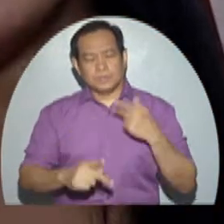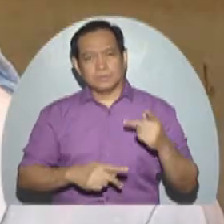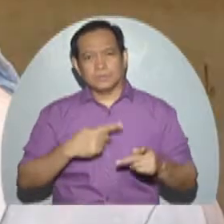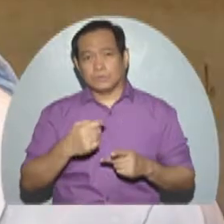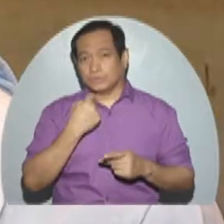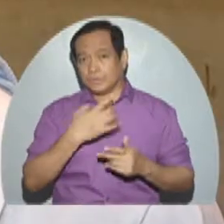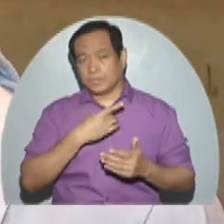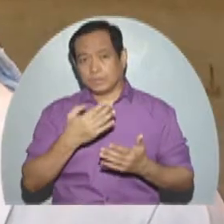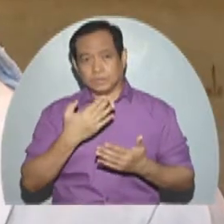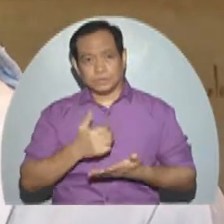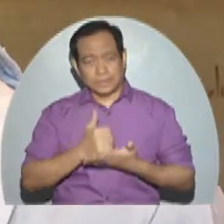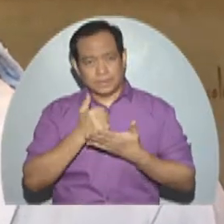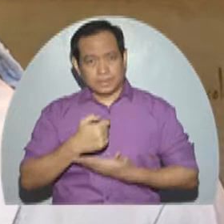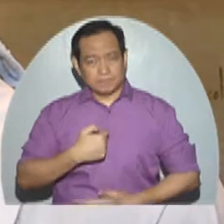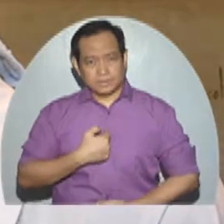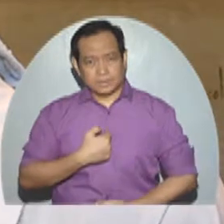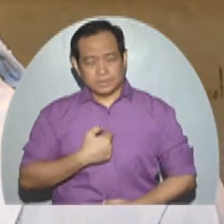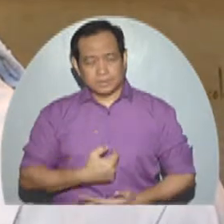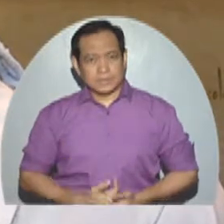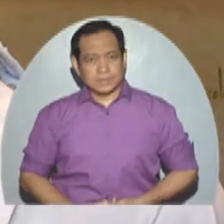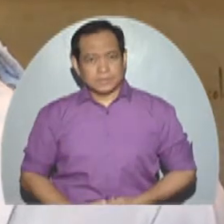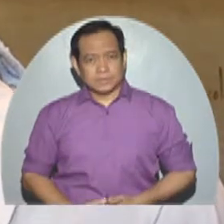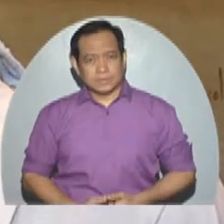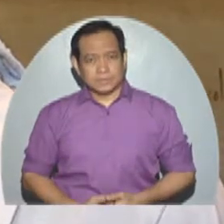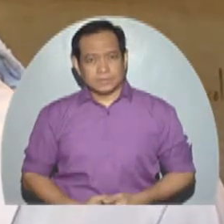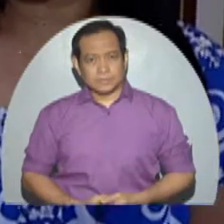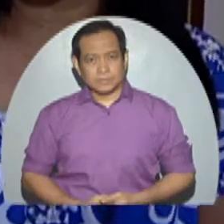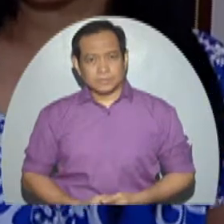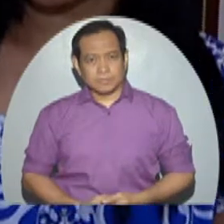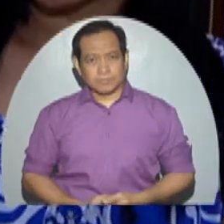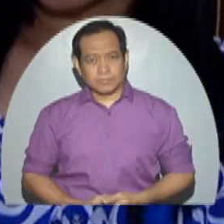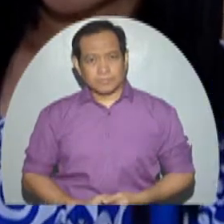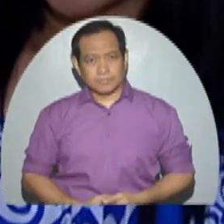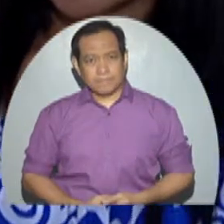mga taong gusto tumulong po sa akin. Na